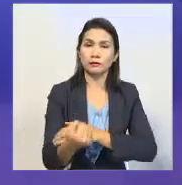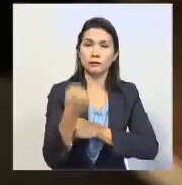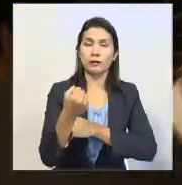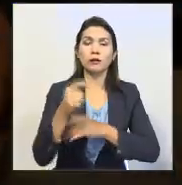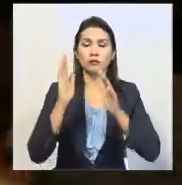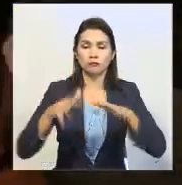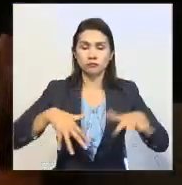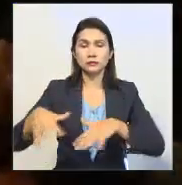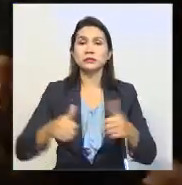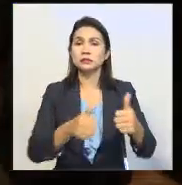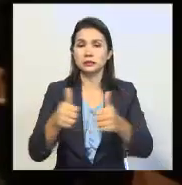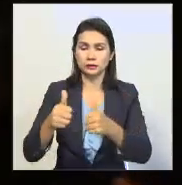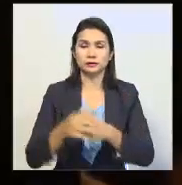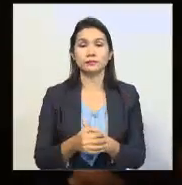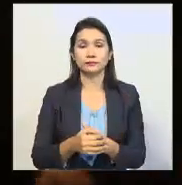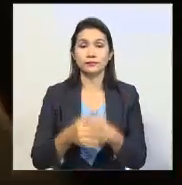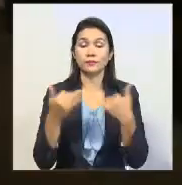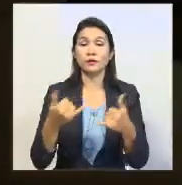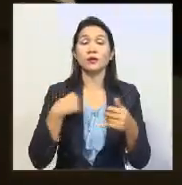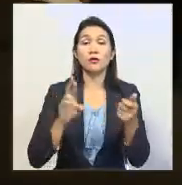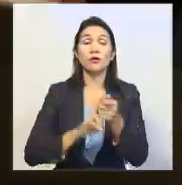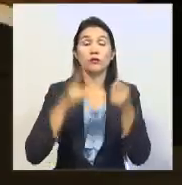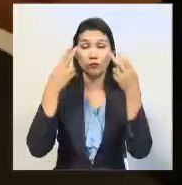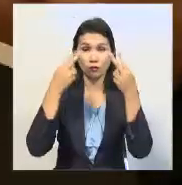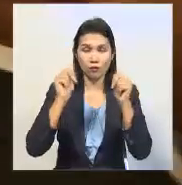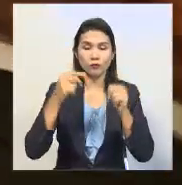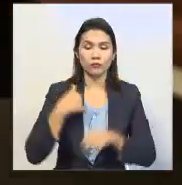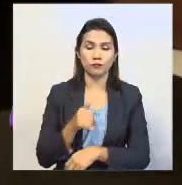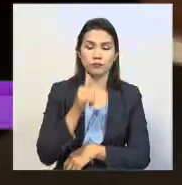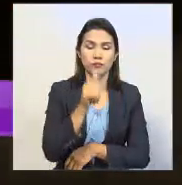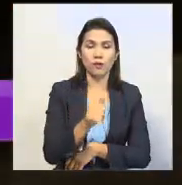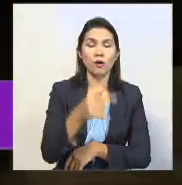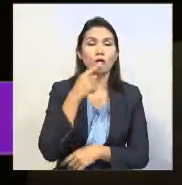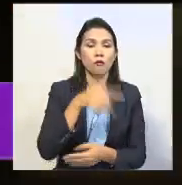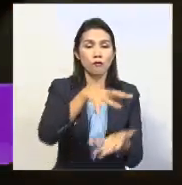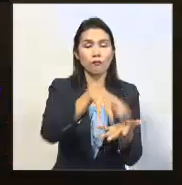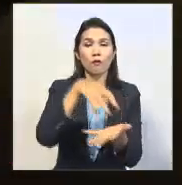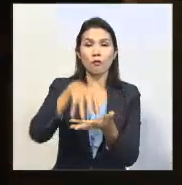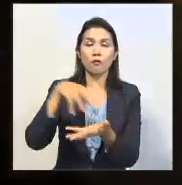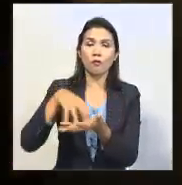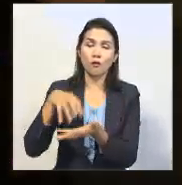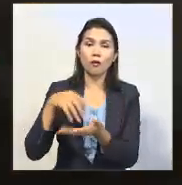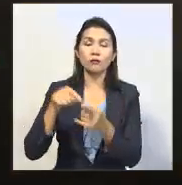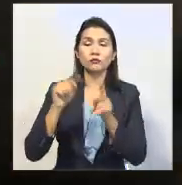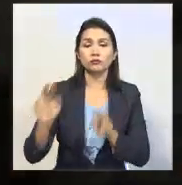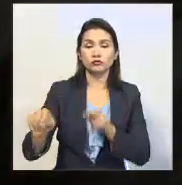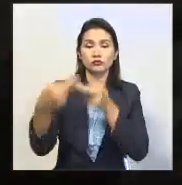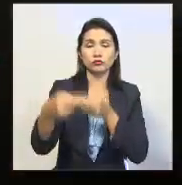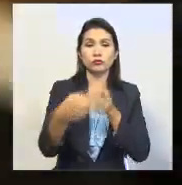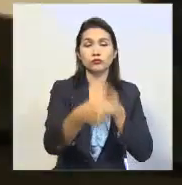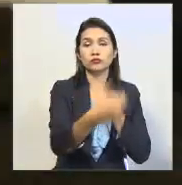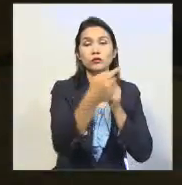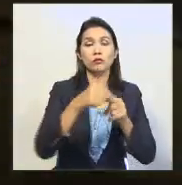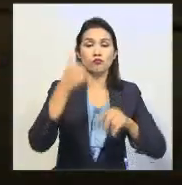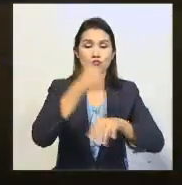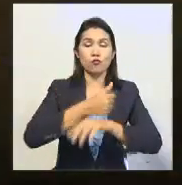พลเอกประวิตรวงษ์สุวรรณรองนายกรัฐมนตรีรับฟังแนวทางการทำงานและประชุมผ่านระบบวิดีโอคอนเฟอเรนซ์กับผู้ราช